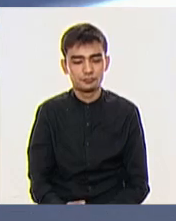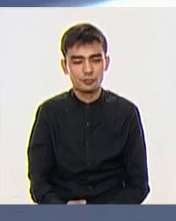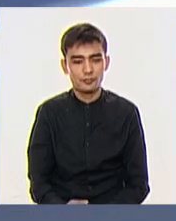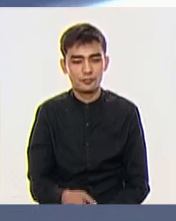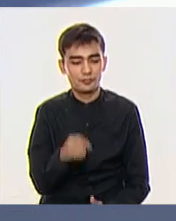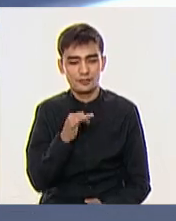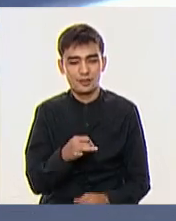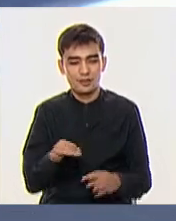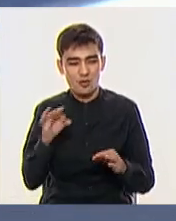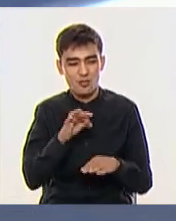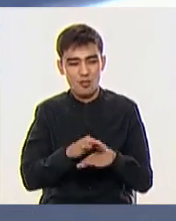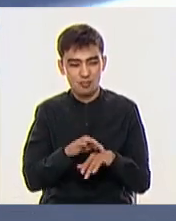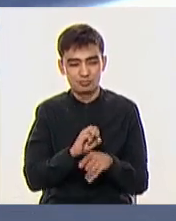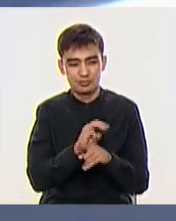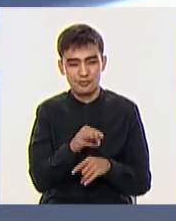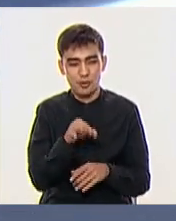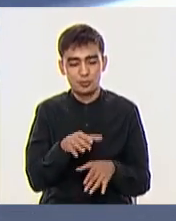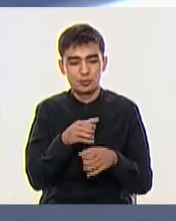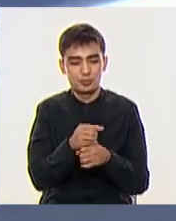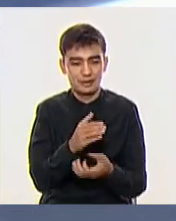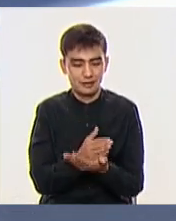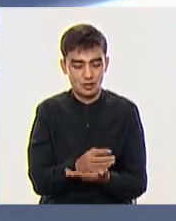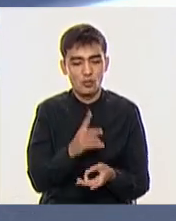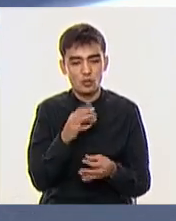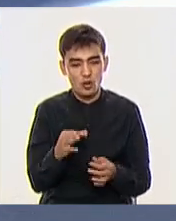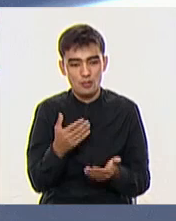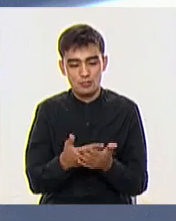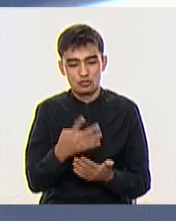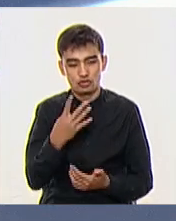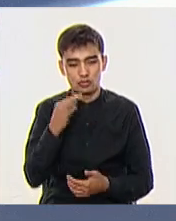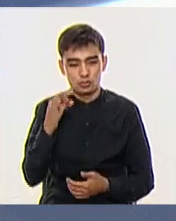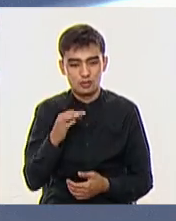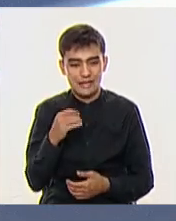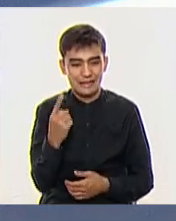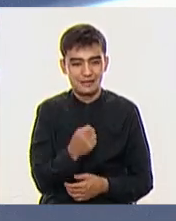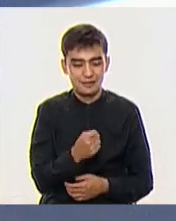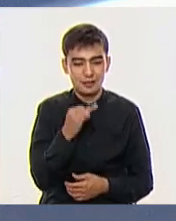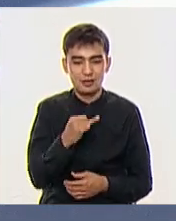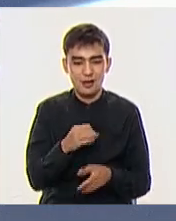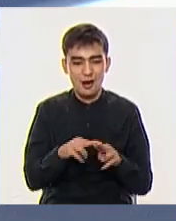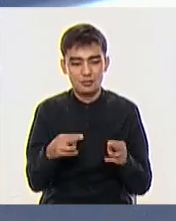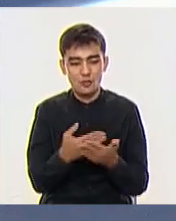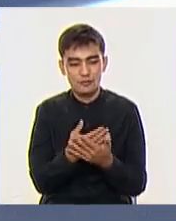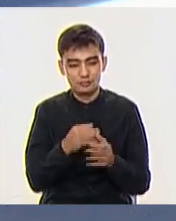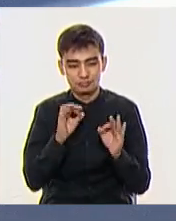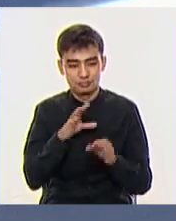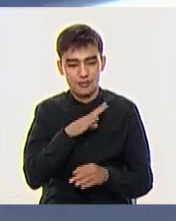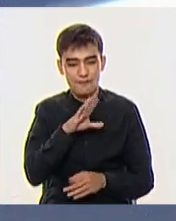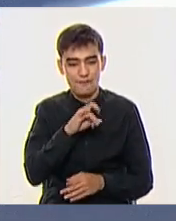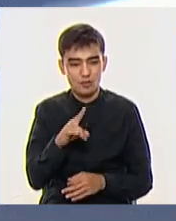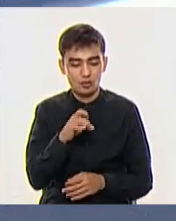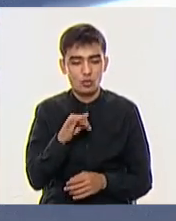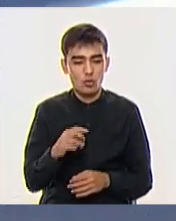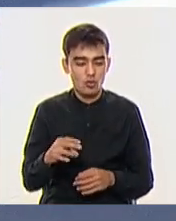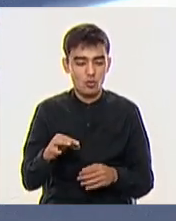Уровень заболеваемости COVID в мире снижается. Правда, пока всего на 4% за неделю. Такие данные озвучили в ВОЗ. Но